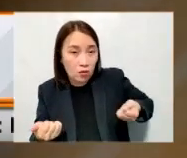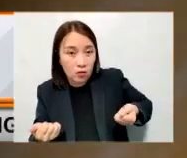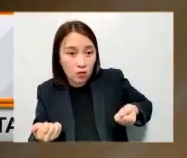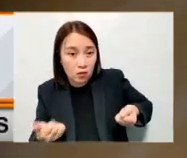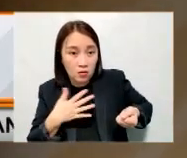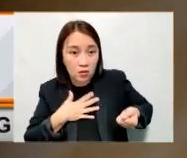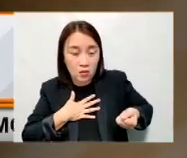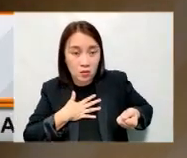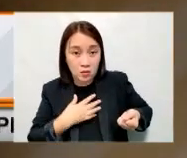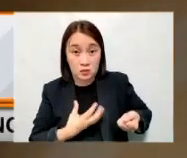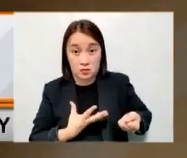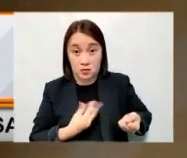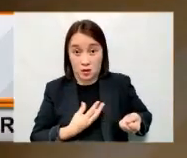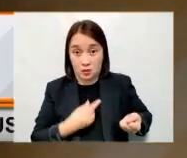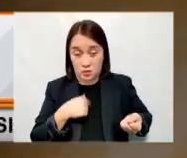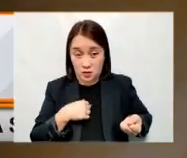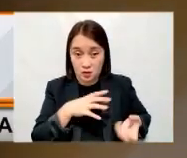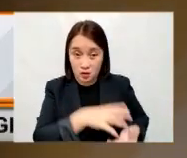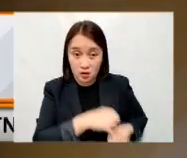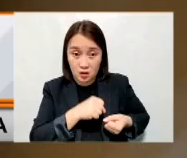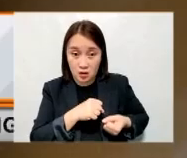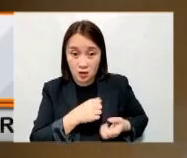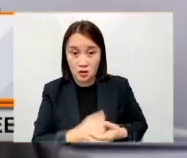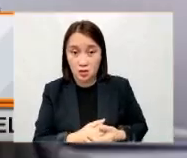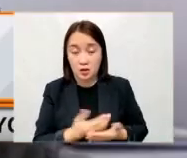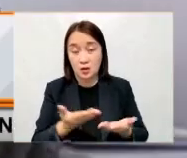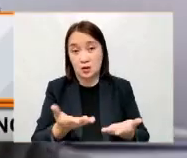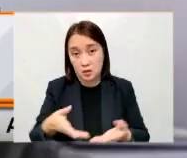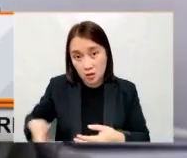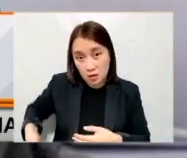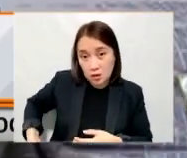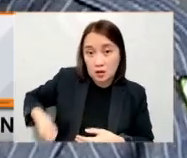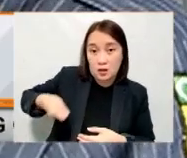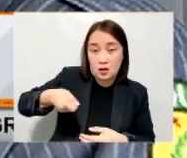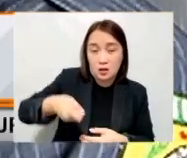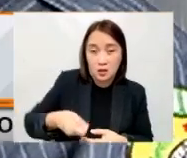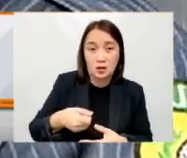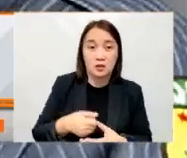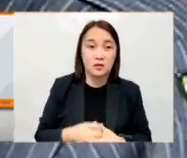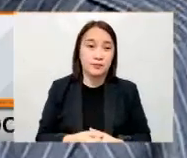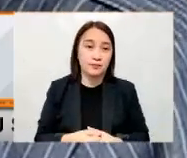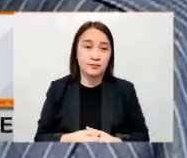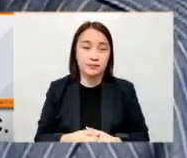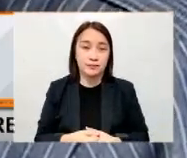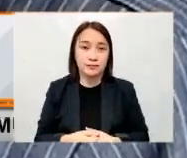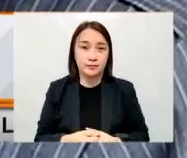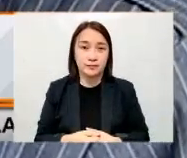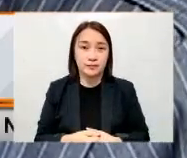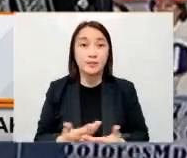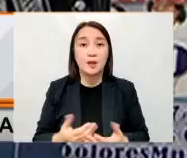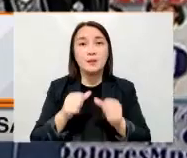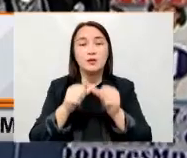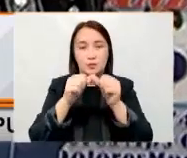makagat that way, talagang kakagatin sila kung ganun mo naman tratuhin at i-carry yung aso. Patuloy naman daw